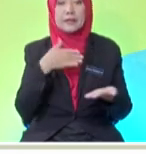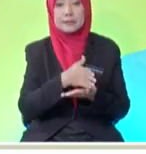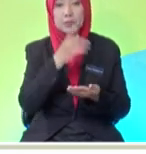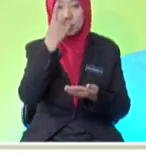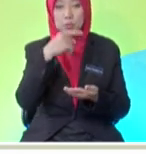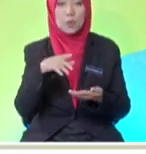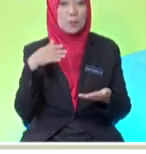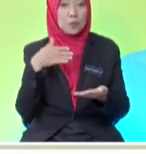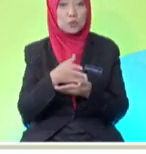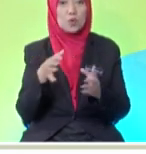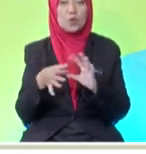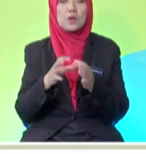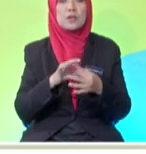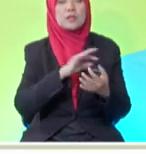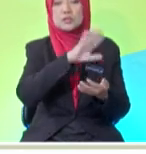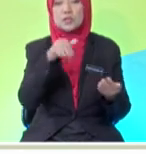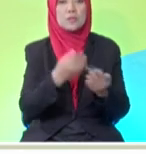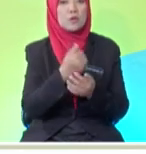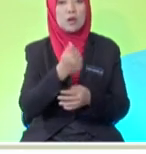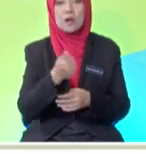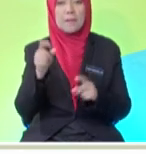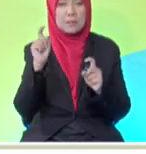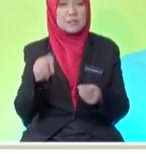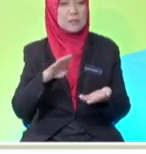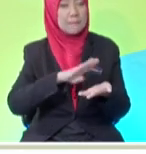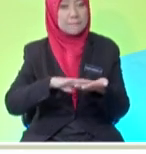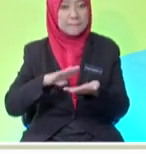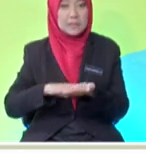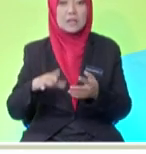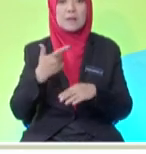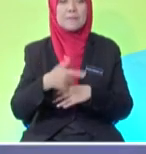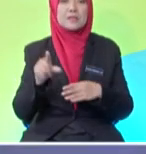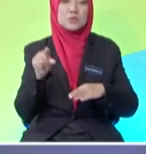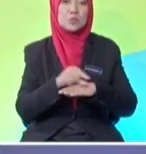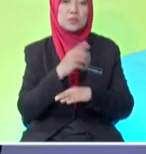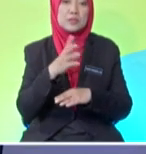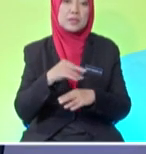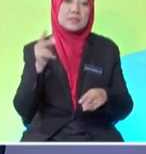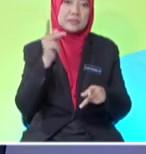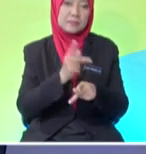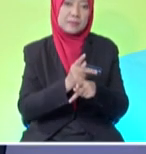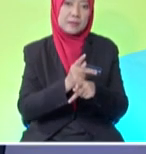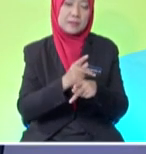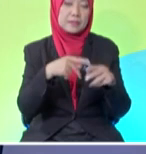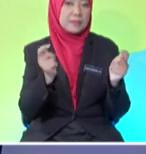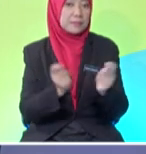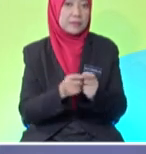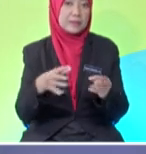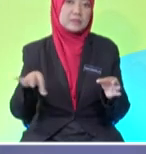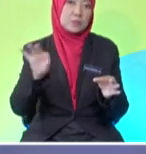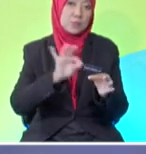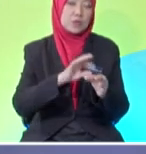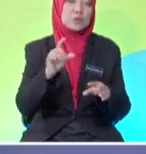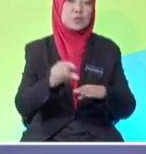Oke semua alat ini perlu dibersihkan selepas digunakan dan disimpan di tempat yang sesuai naik gunakan juga bekas